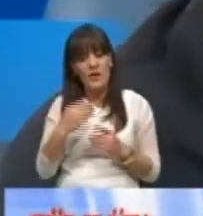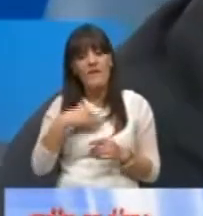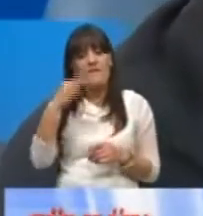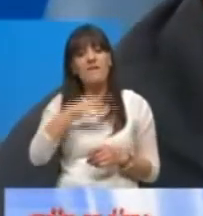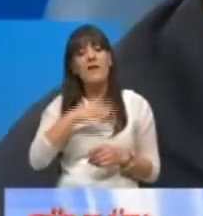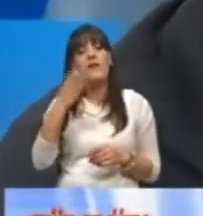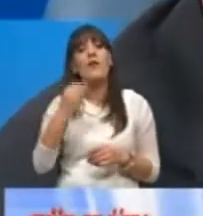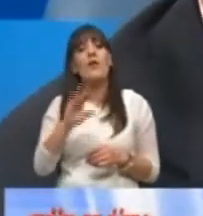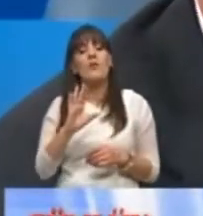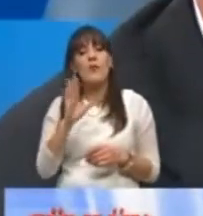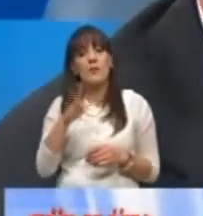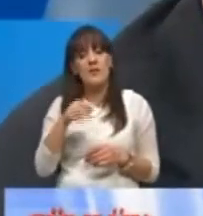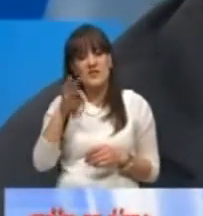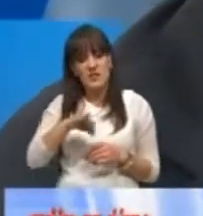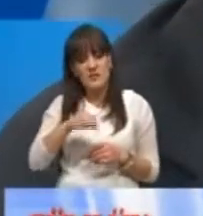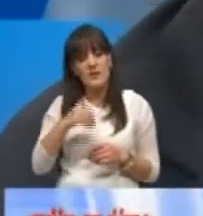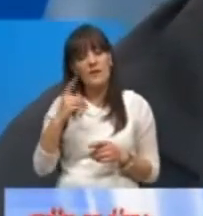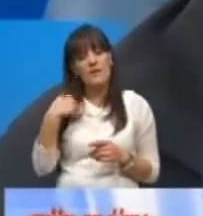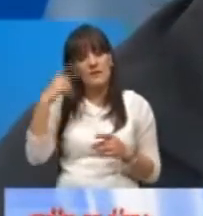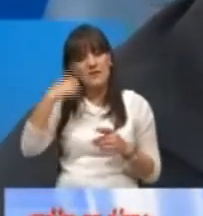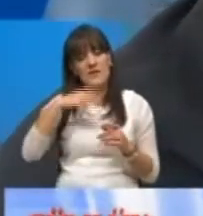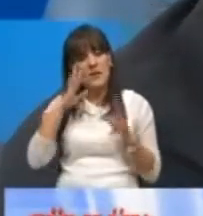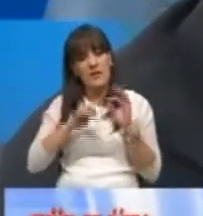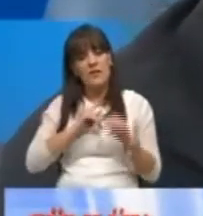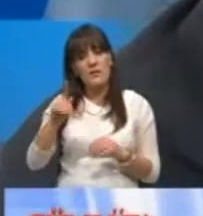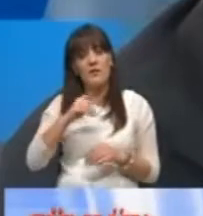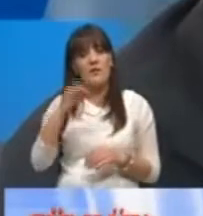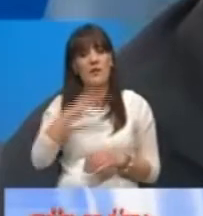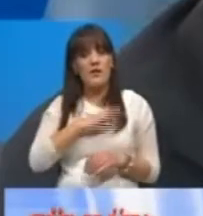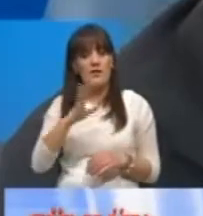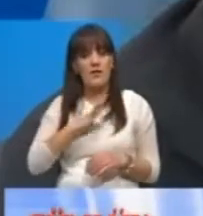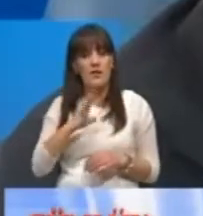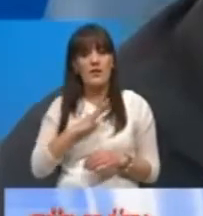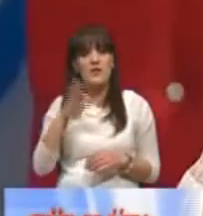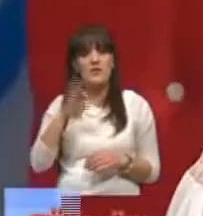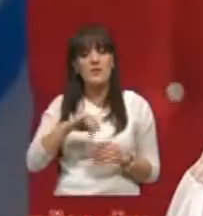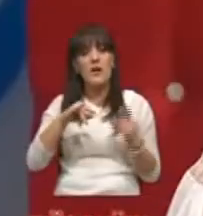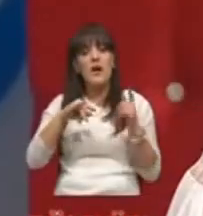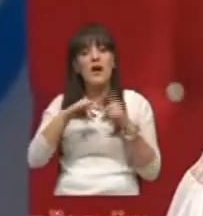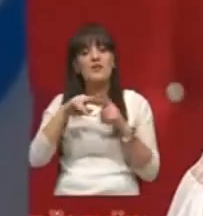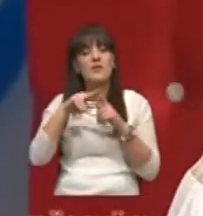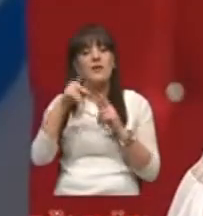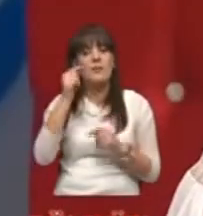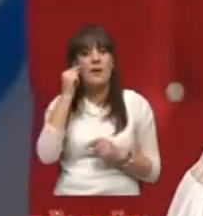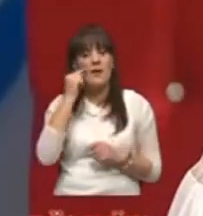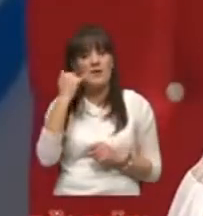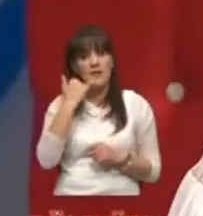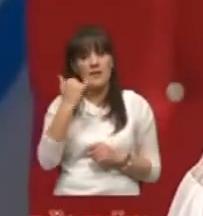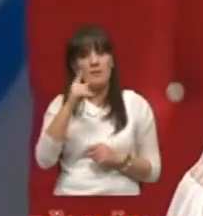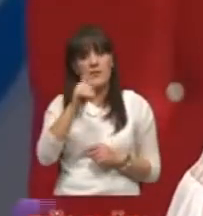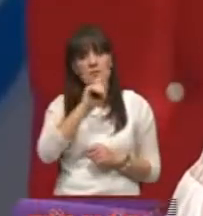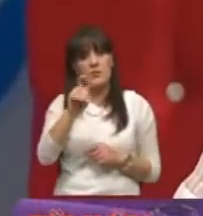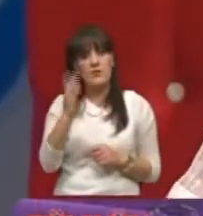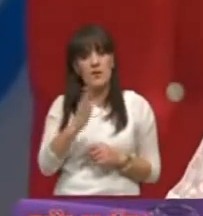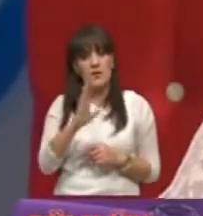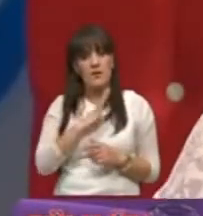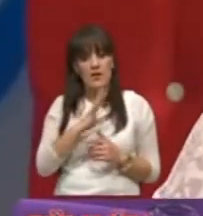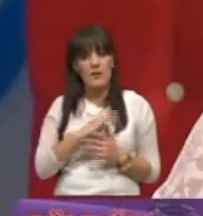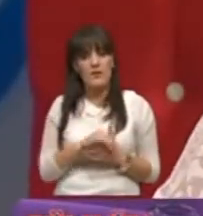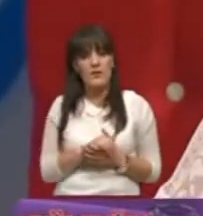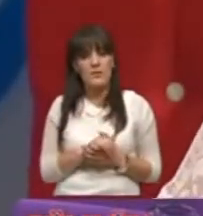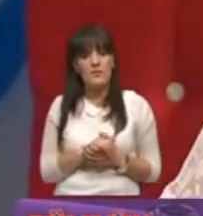fayda sağlamayabilir. Şu dönemde almasında fayda var. Tamamdır. Peki efendim. Şimdi Hacı Ali Bey telefonda. Bir sorumuz daha tabii var. Ki.